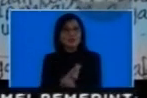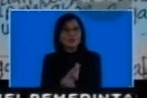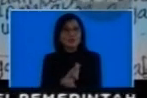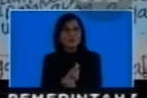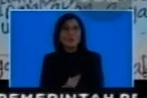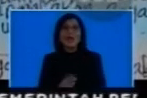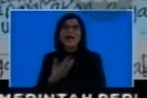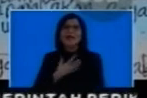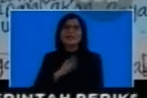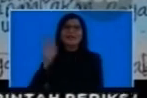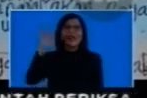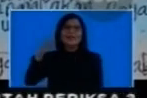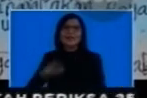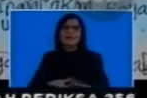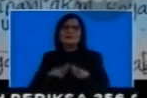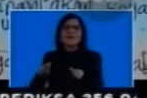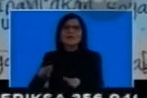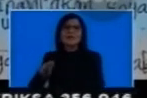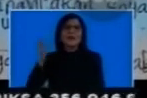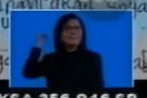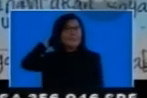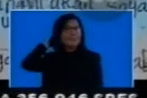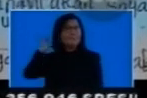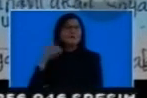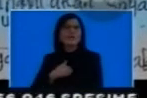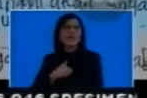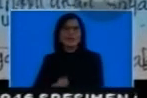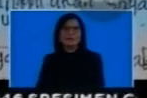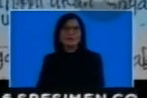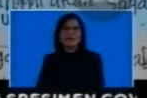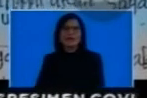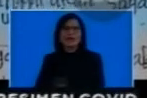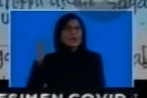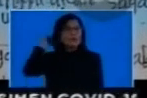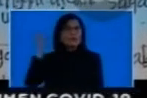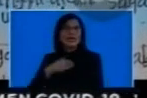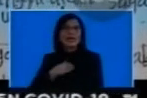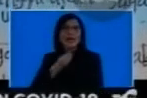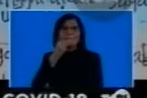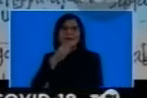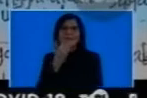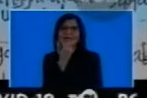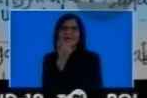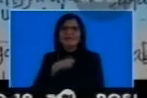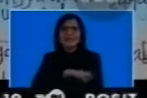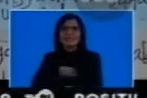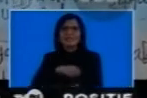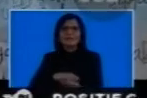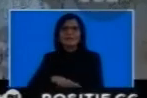tinggal akan saya berikan ke mama. Mama pernah makan nasi campur kopi juga gula